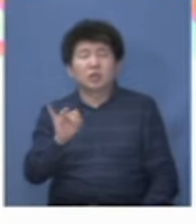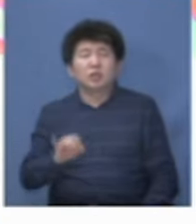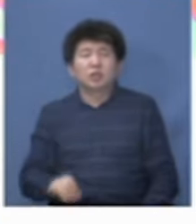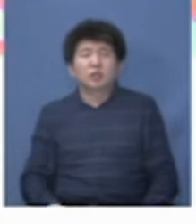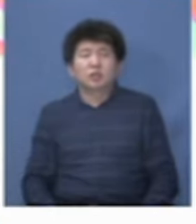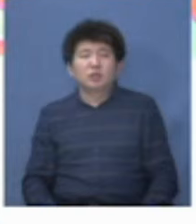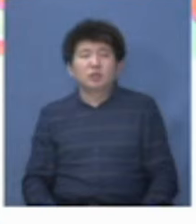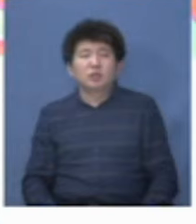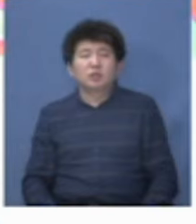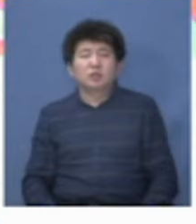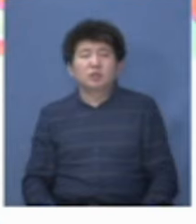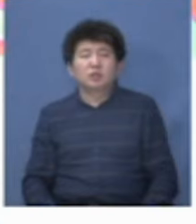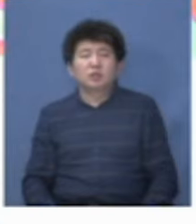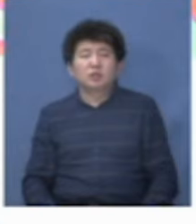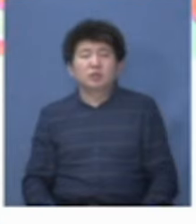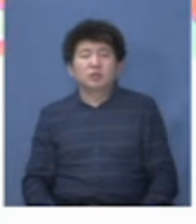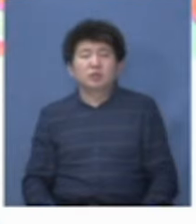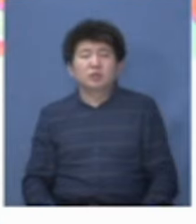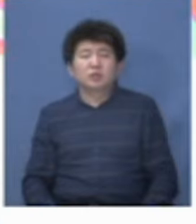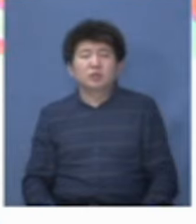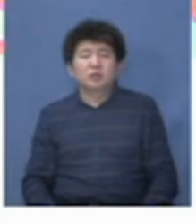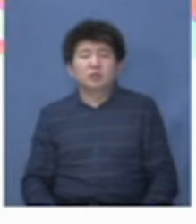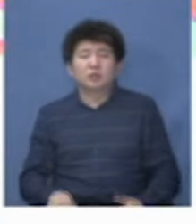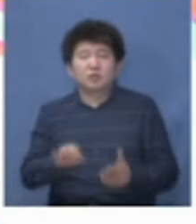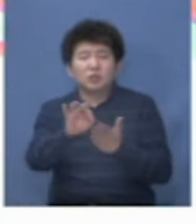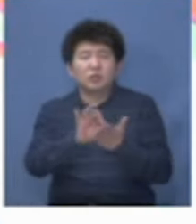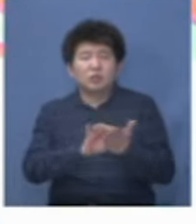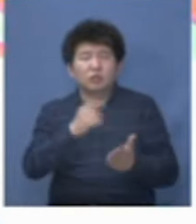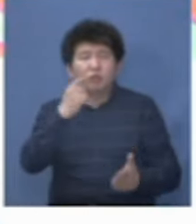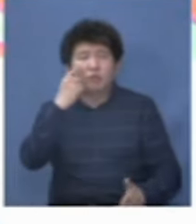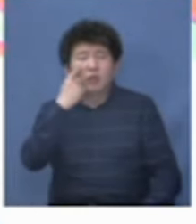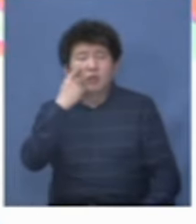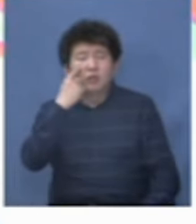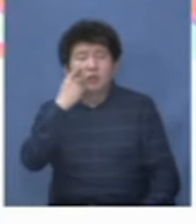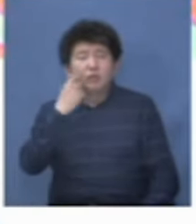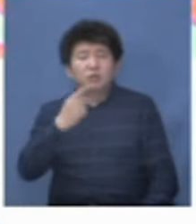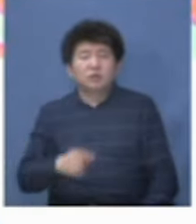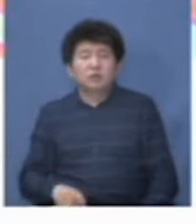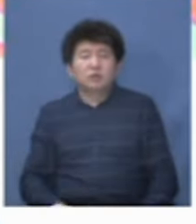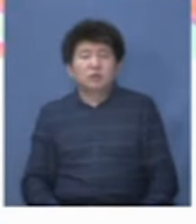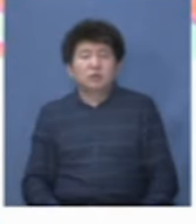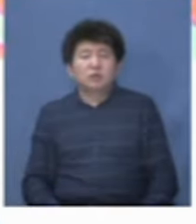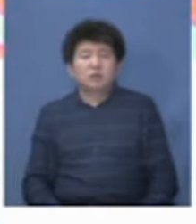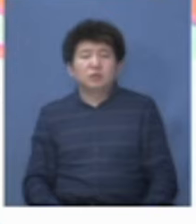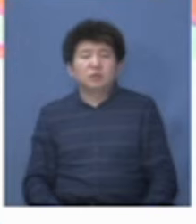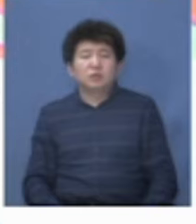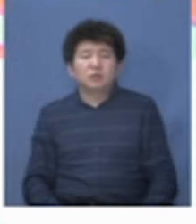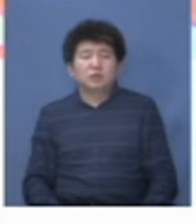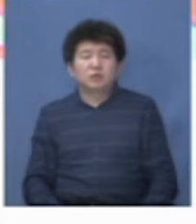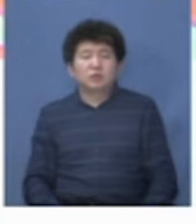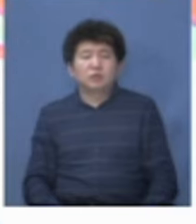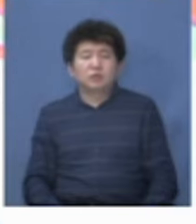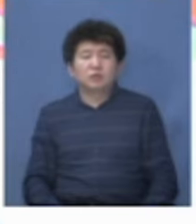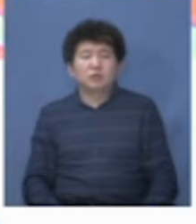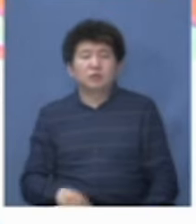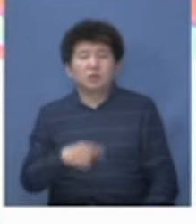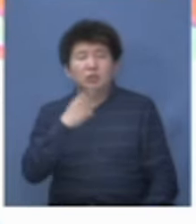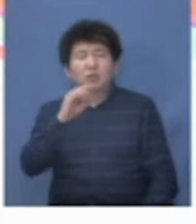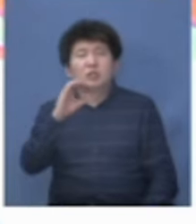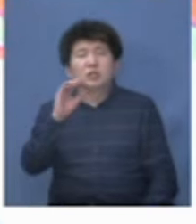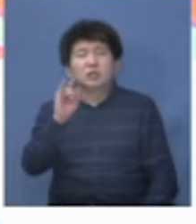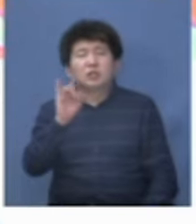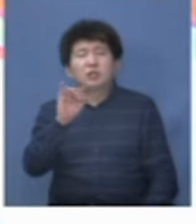арасында мына бір қолөнер бұйымы бірден көзге түседі. Жергілікті тұрғындардың бірі арнайы киізден сырмақ